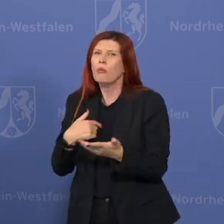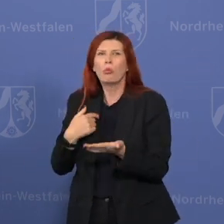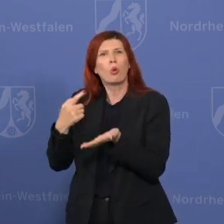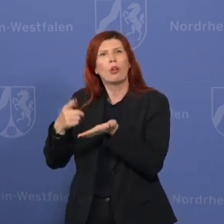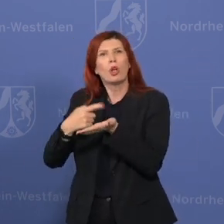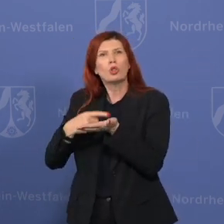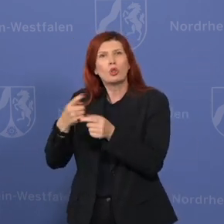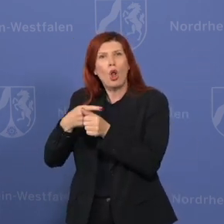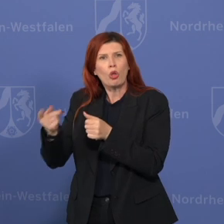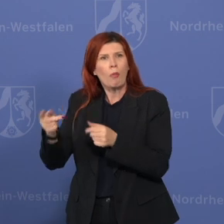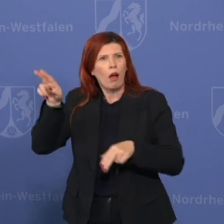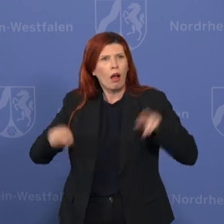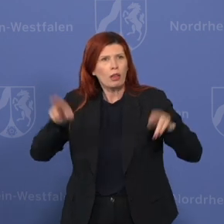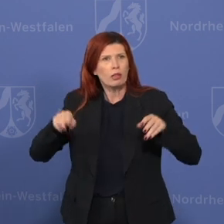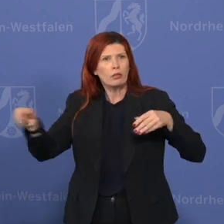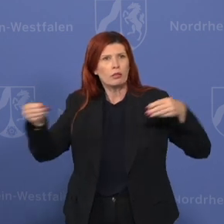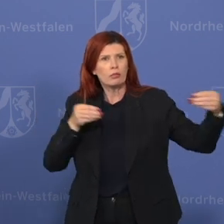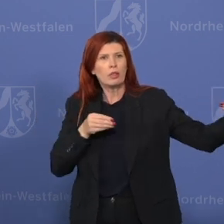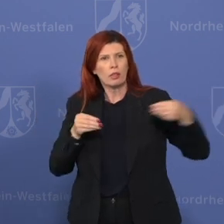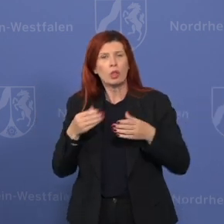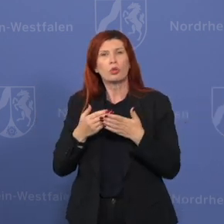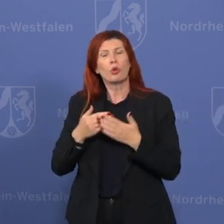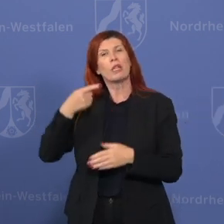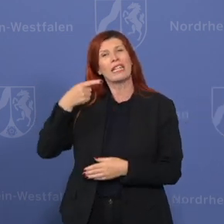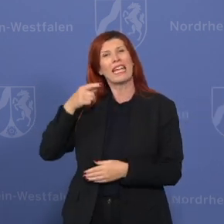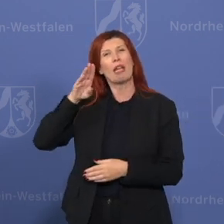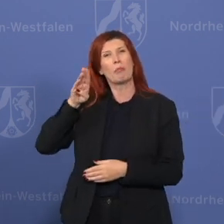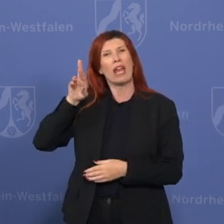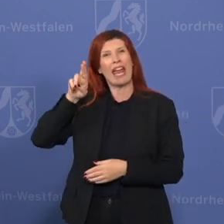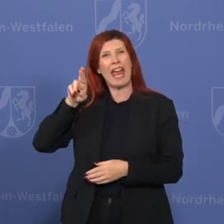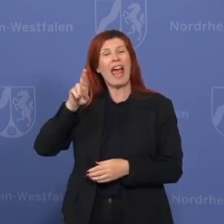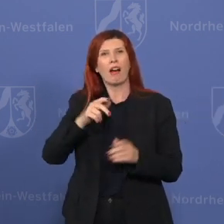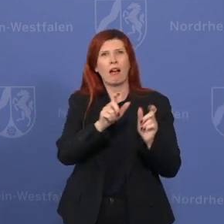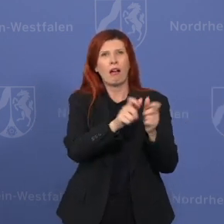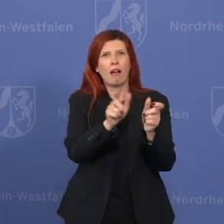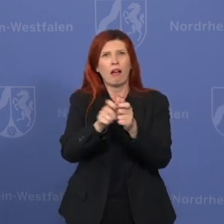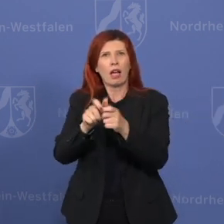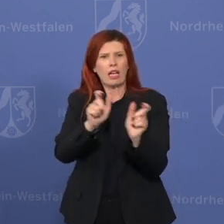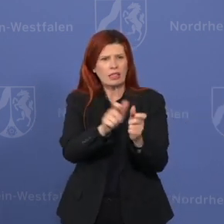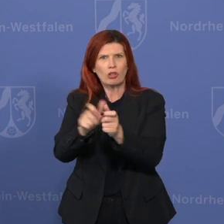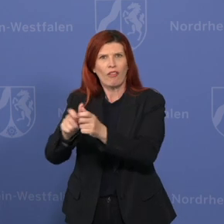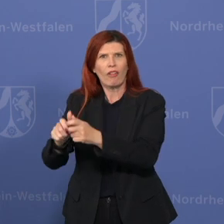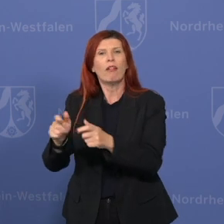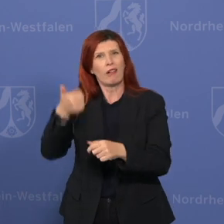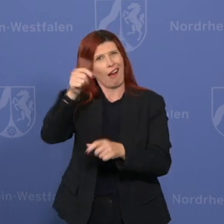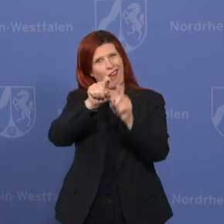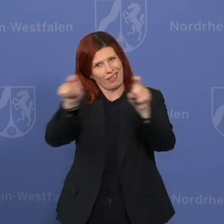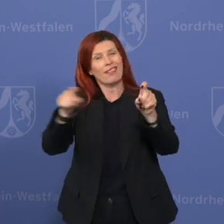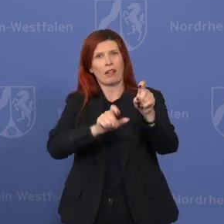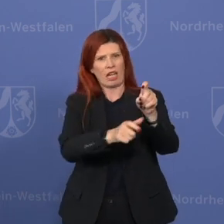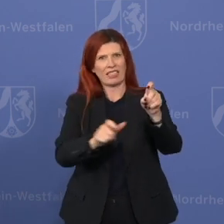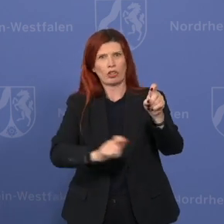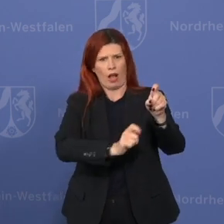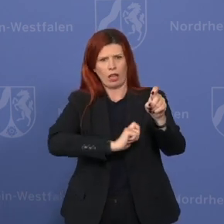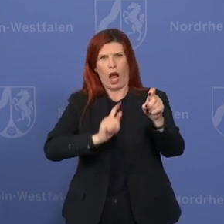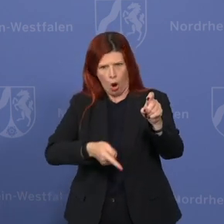nicht gelöst war. Also wie viele Spezialfälle haben Sie da jetzt noch schlummern und wie lösen Sie die bis wann? Ja, das ist sehr gut, Herr Schlamm, ganz